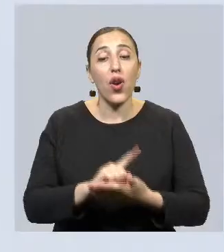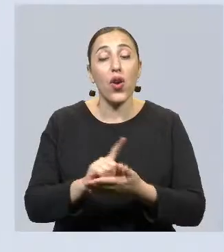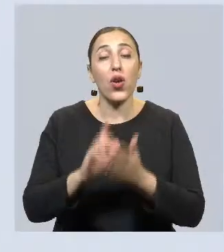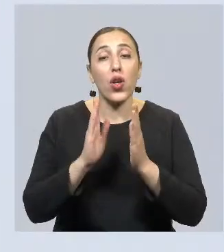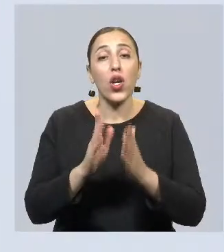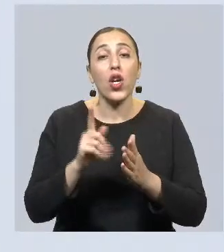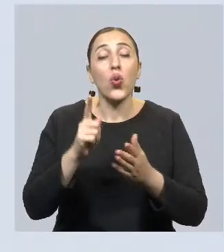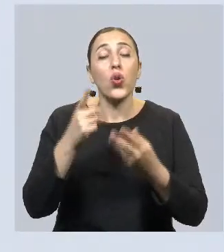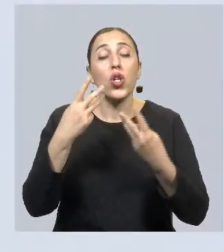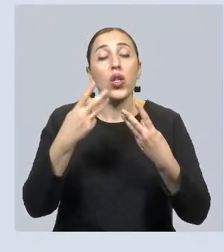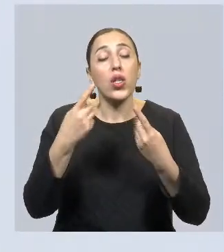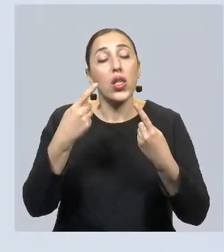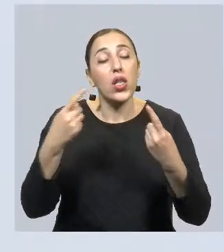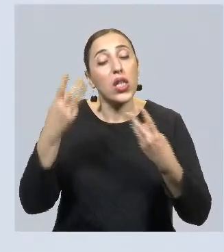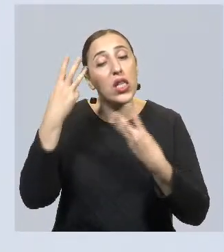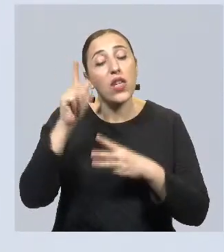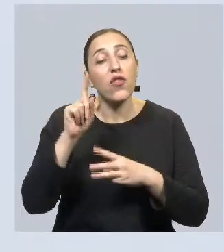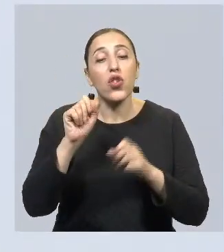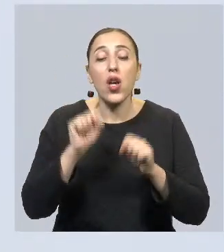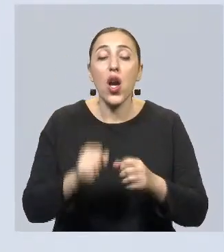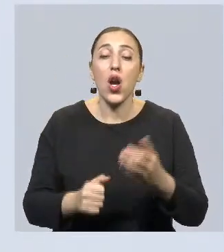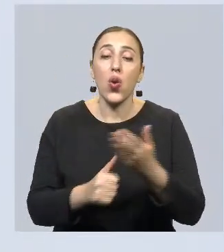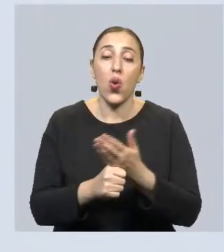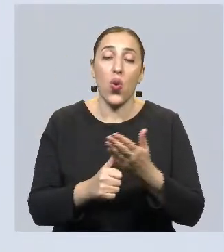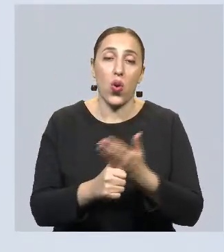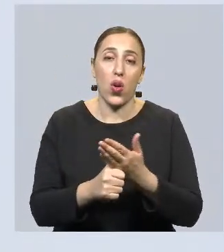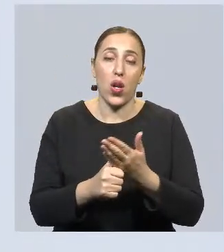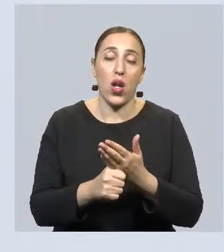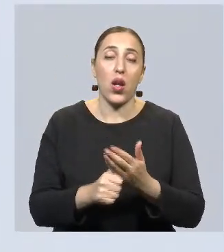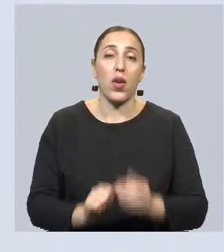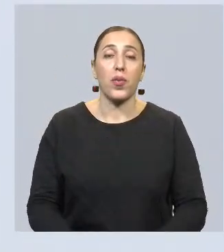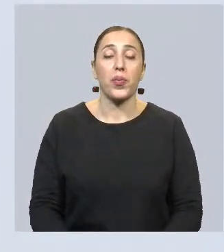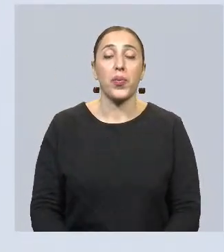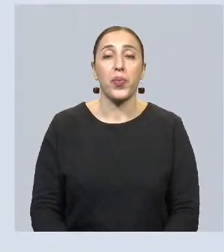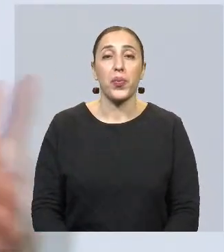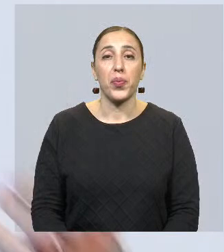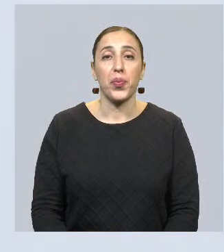ինչ կարող ենք անել Հայաստանի համար այս դժվարին իրավիճակում։ Հայտարել է վոնդր